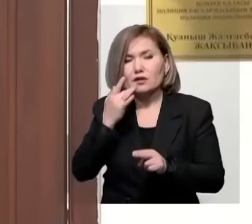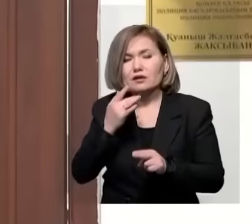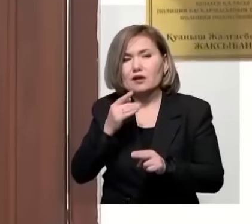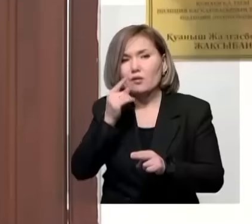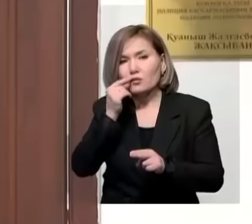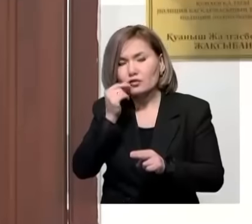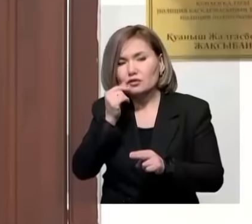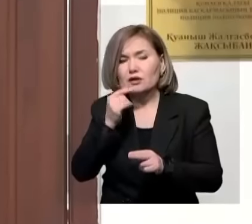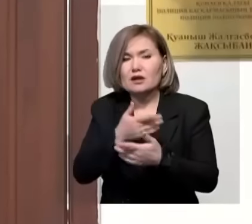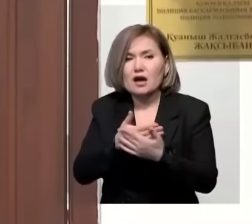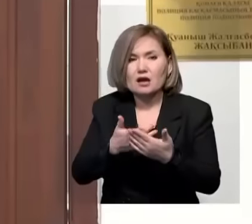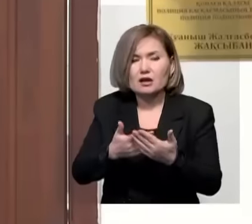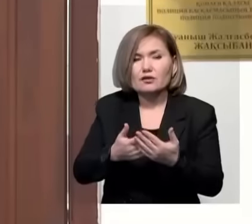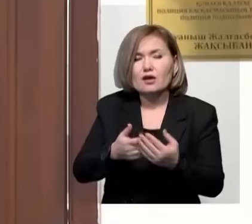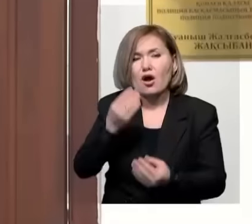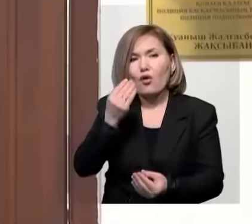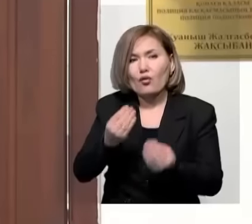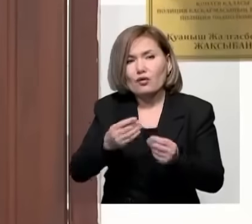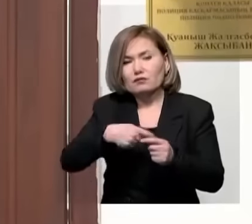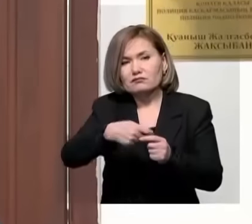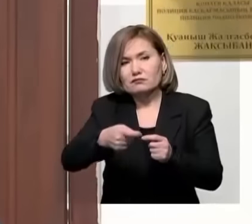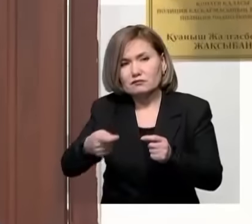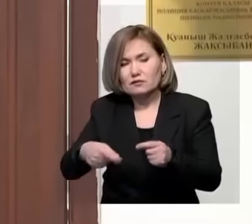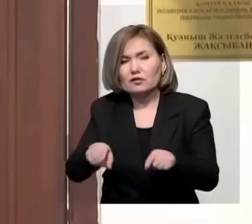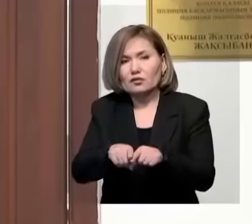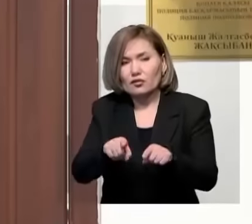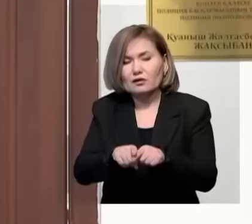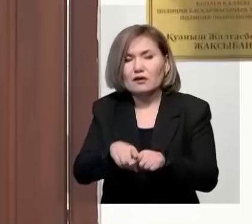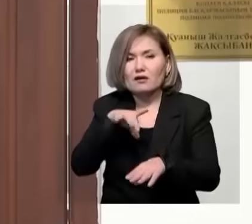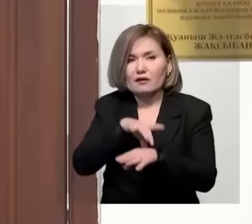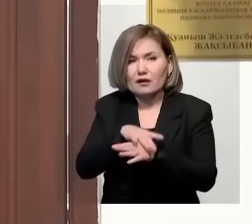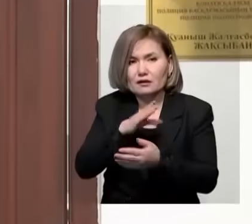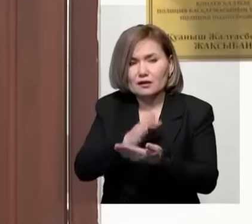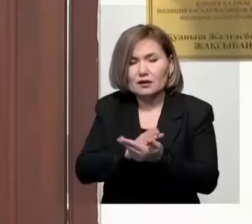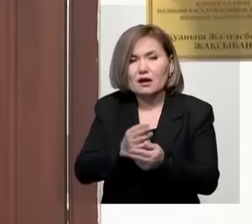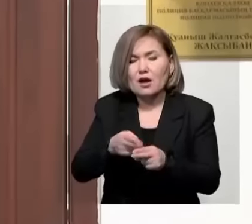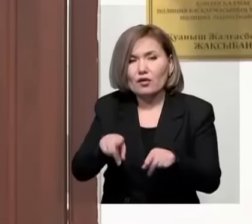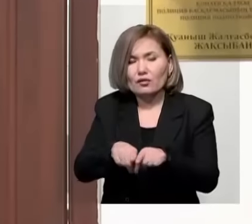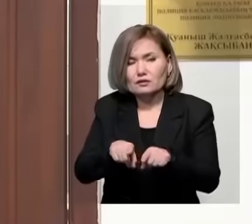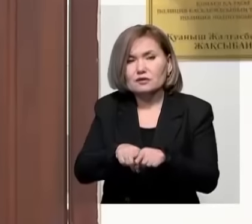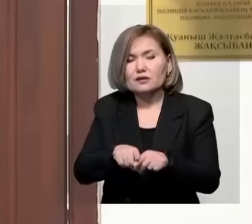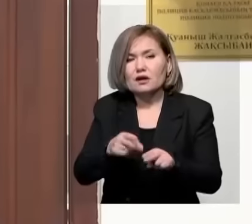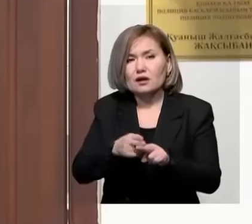азарттық ойын ойнайтын еркектер болады арасында. Солар осындай